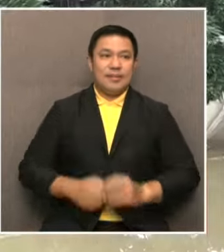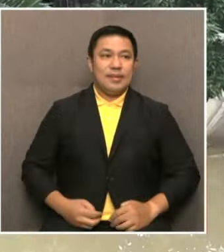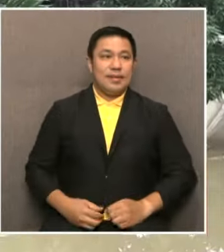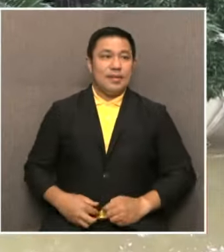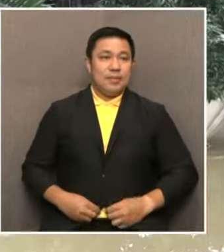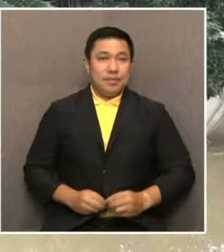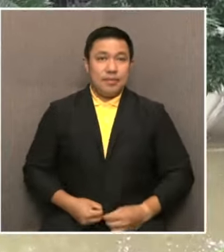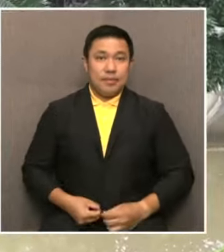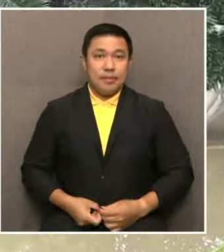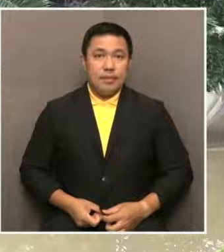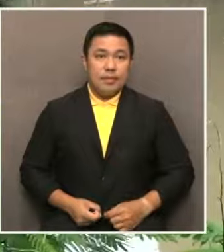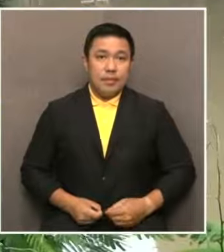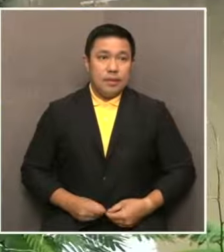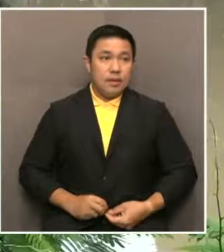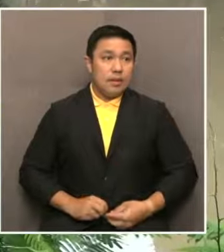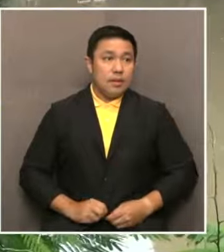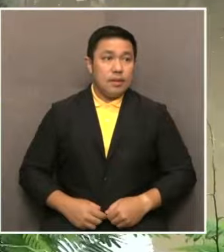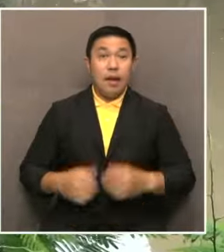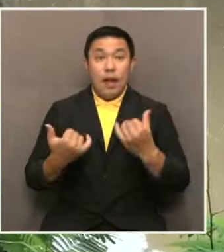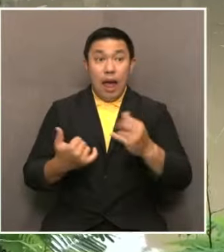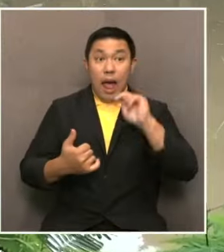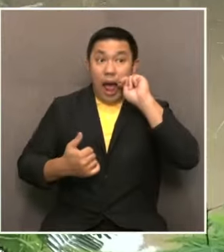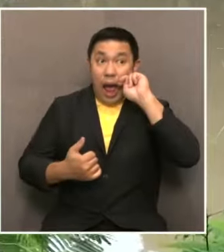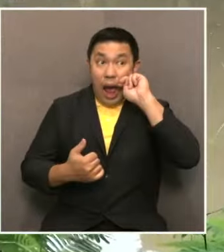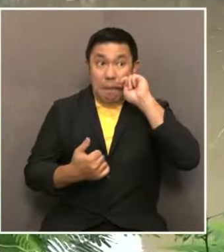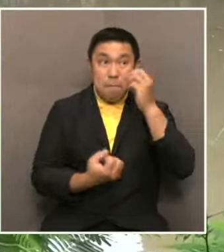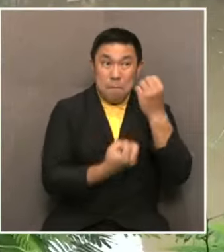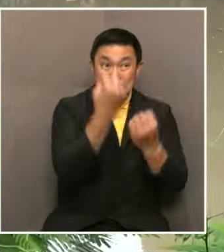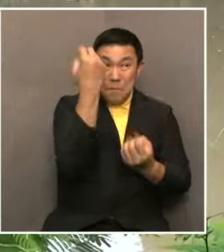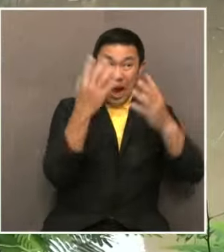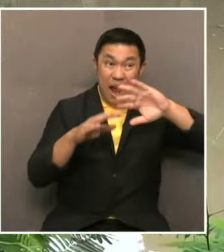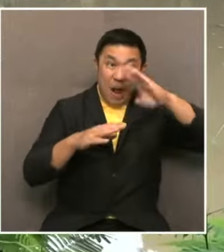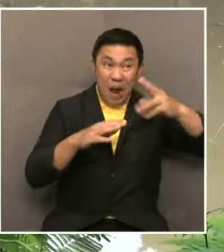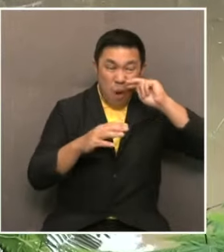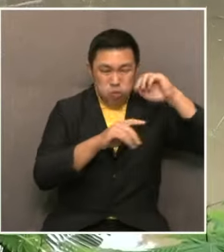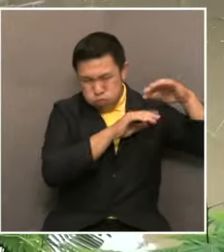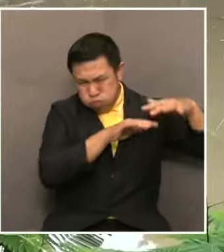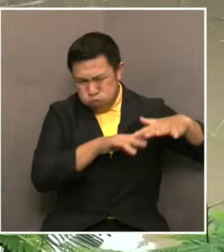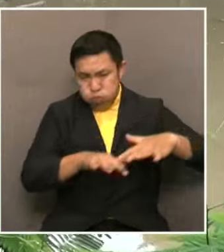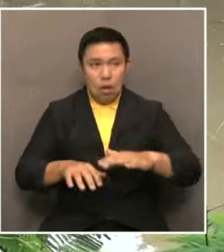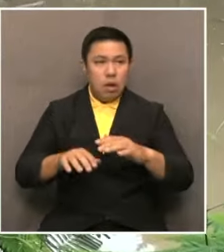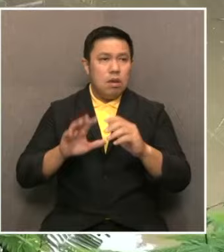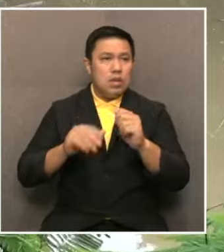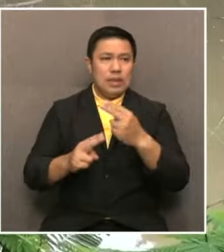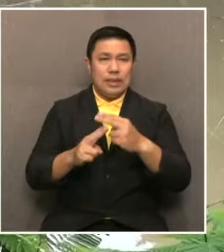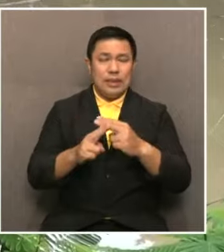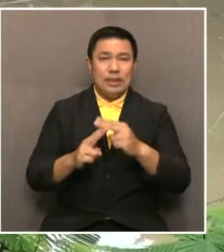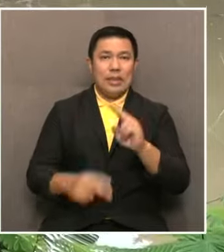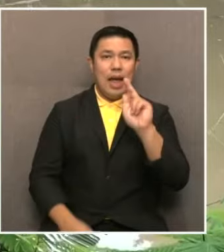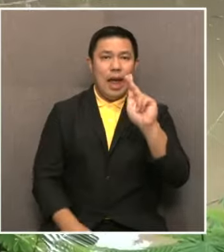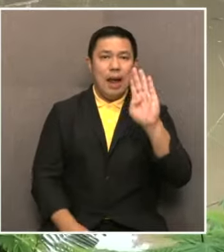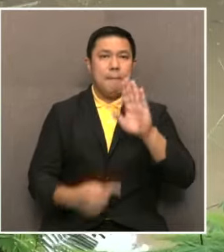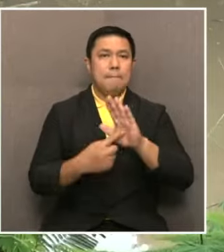ไหลเข้าท่วมชุมชนตลาดเก่าเทศบาลตำบลกบิมวลน้ำเริ่มไหลลงพื้นที่ด้านล่างแล้วตั้งแต่พื้นที่อำเภอ